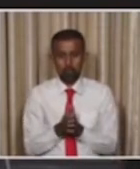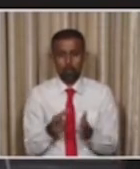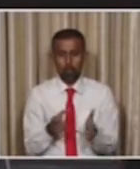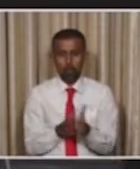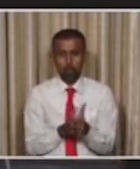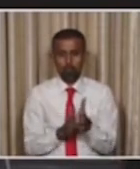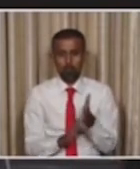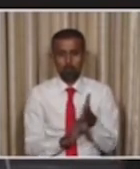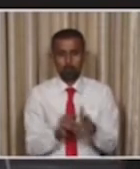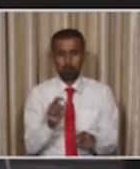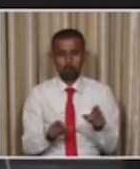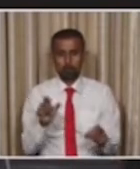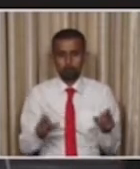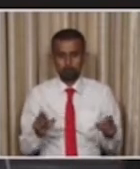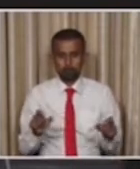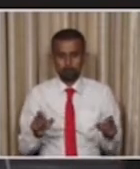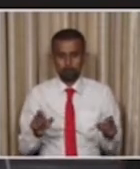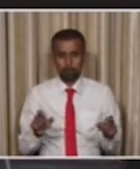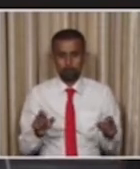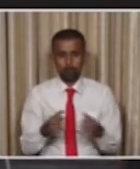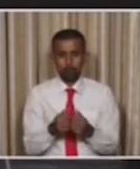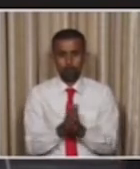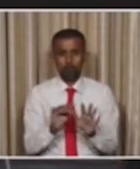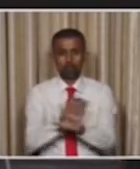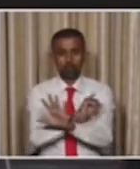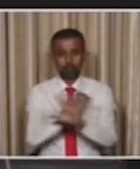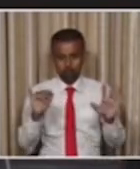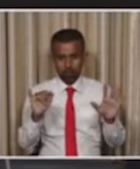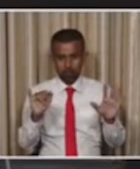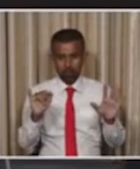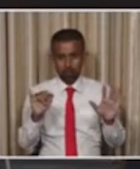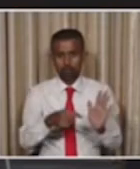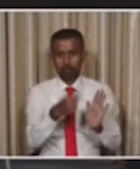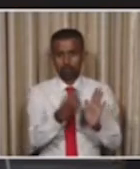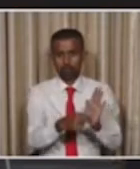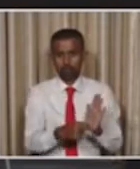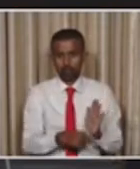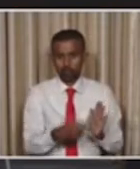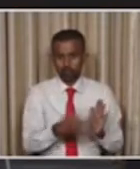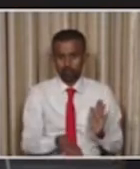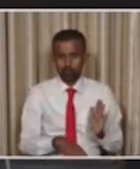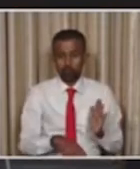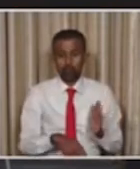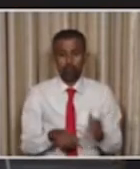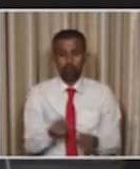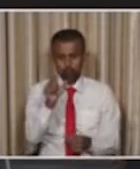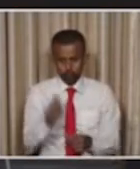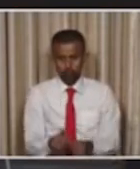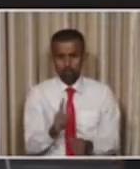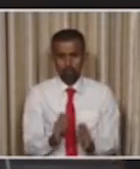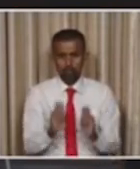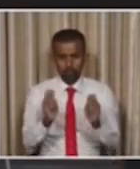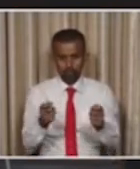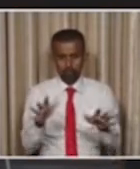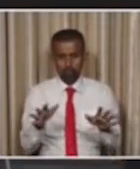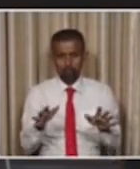සභාවේ සමාජිකයින් සමාජික මන්ත්‍රීවරුන් 16 දෙනෙක් පමණ අත්සන් කර ලිඛිතව ඔබතුමා වෙත දැනුම් දෙන